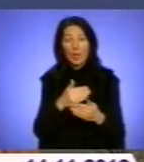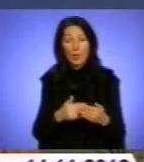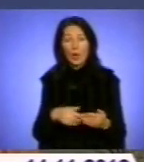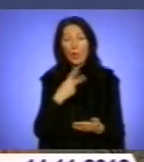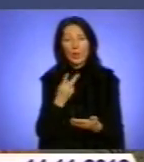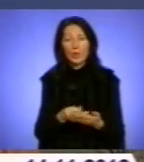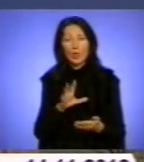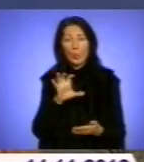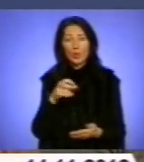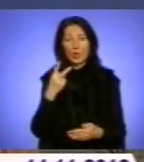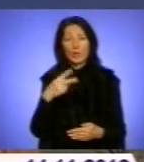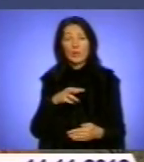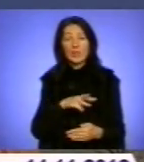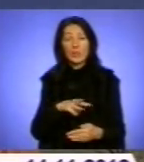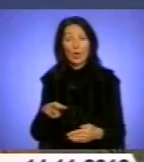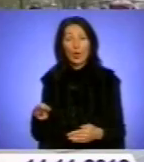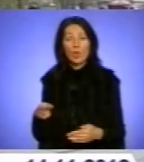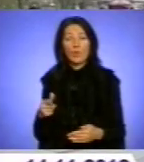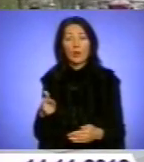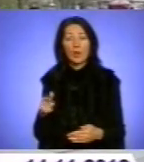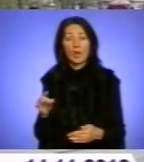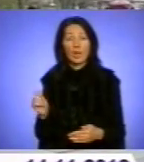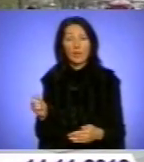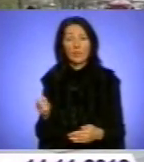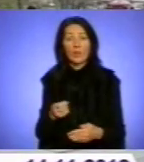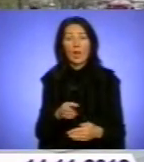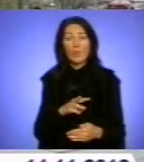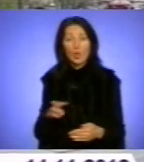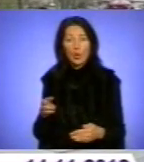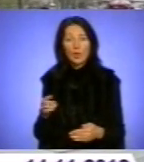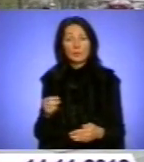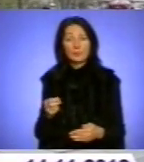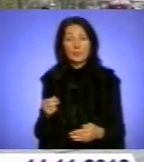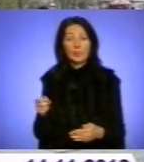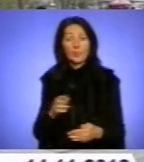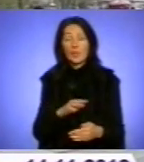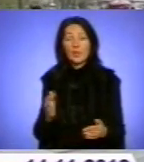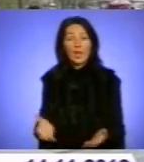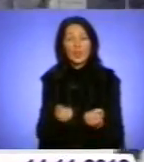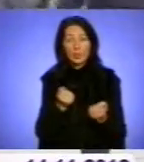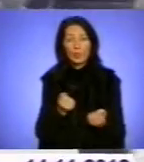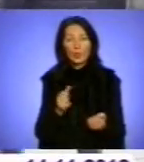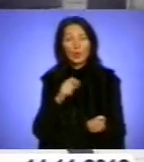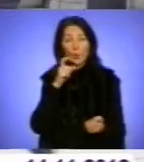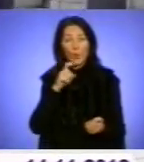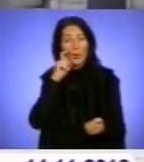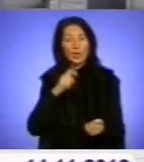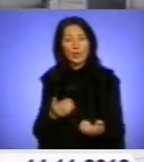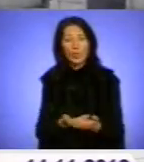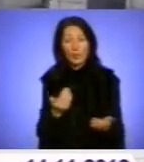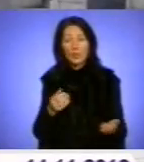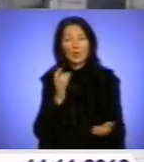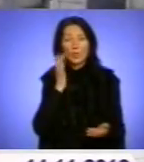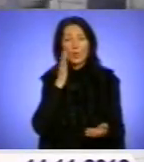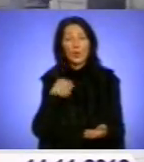передбачено 520 мільйонів гривень. Мільйони бюджетних гривень не рятують Україну від цукрового діабету. Поки що статистика